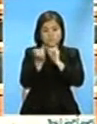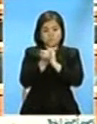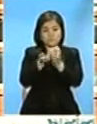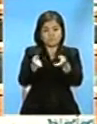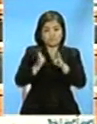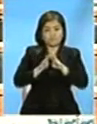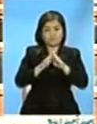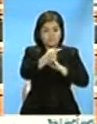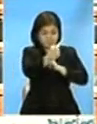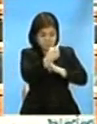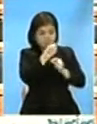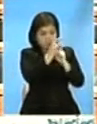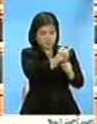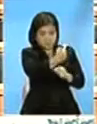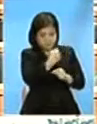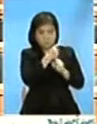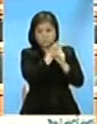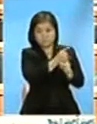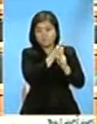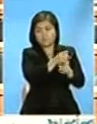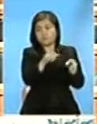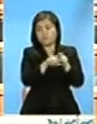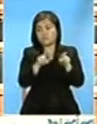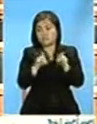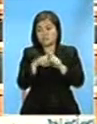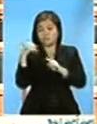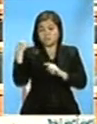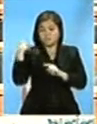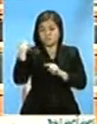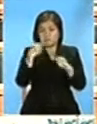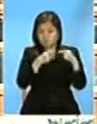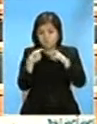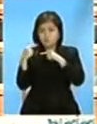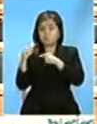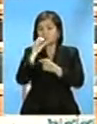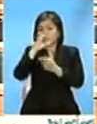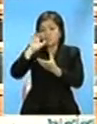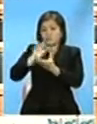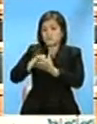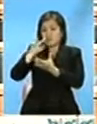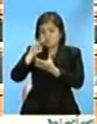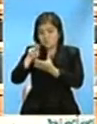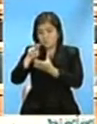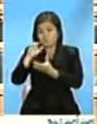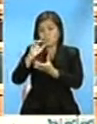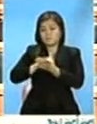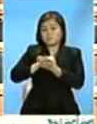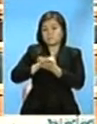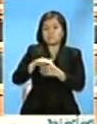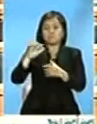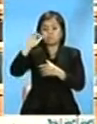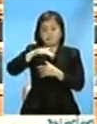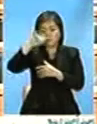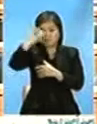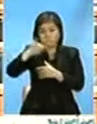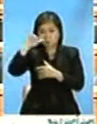49บวก5เดือนเป็นสภาผัวเมียและสวเลือกตั้ง51เป็นสภาที่อาจจะใกล้ชิด